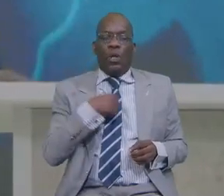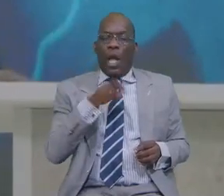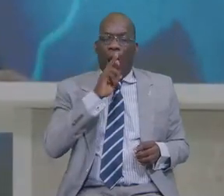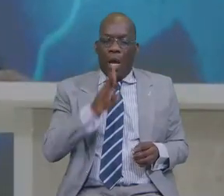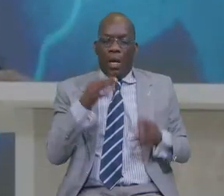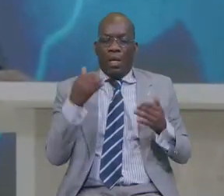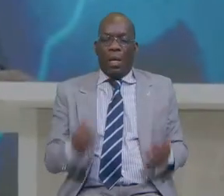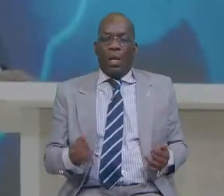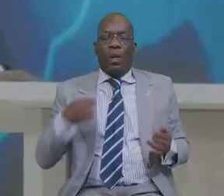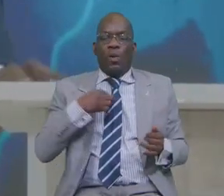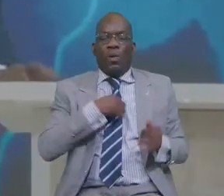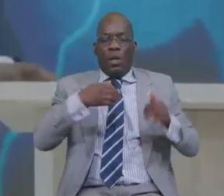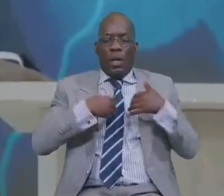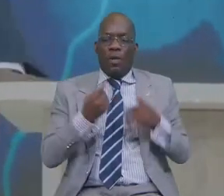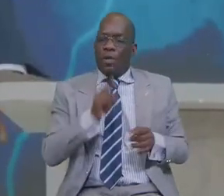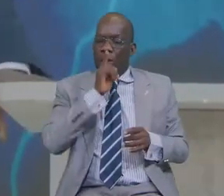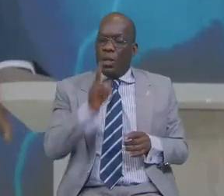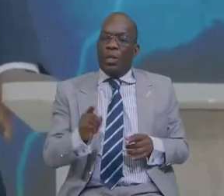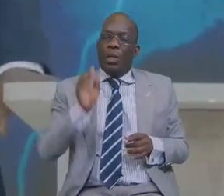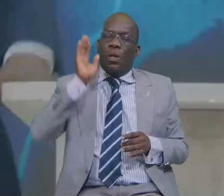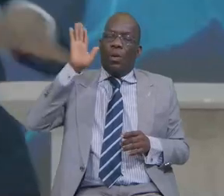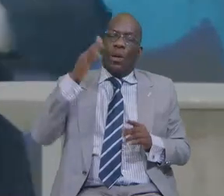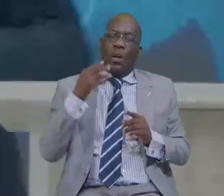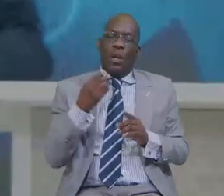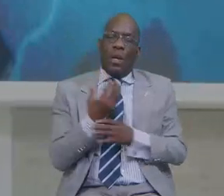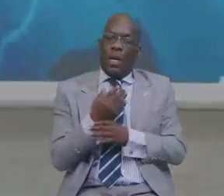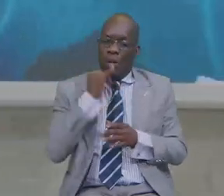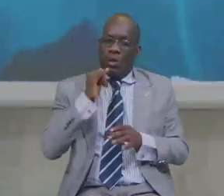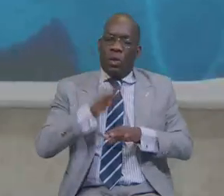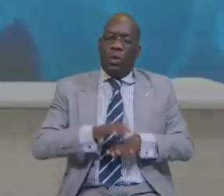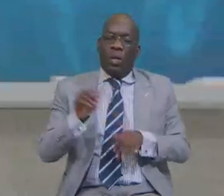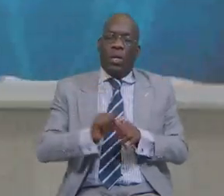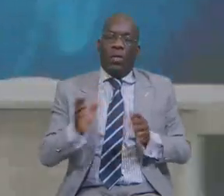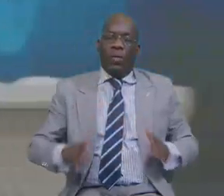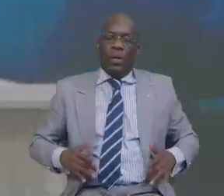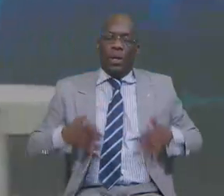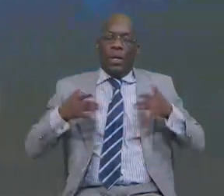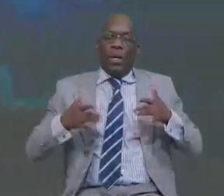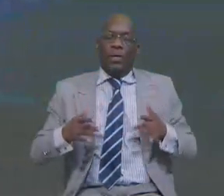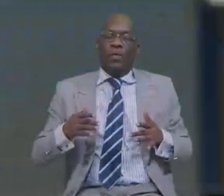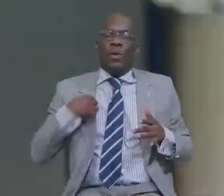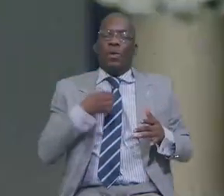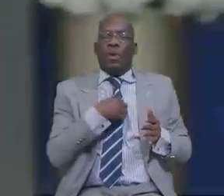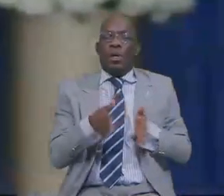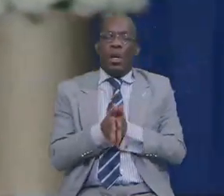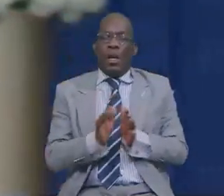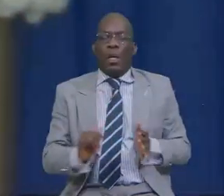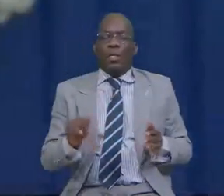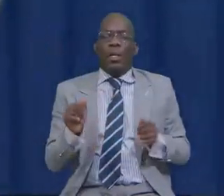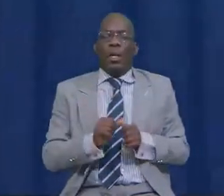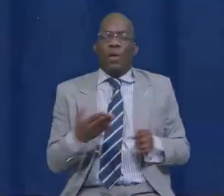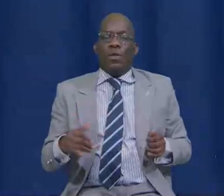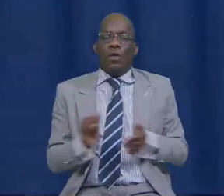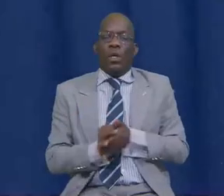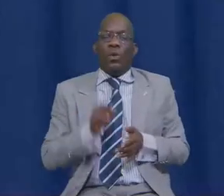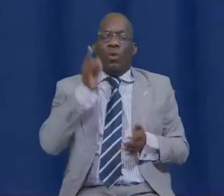avons cette assurance présente que ta main est sur chaque vie. Nous demandons, Seigneur, que tout ce que tu veux